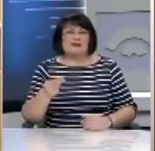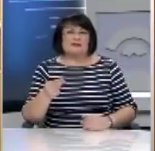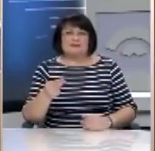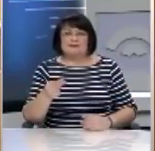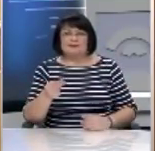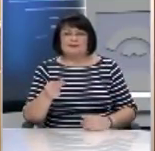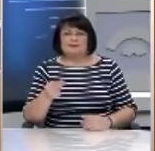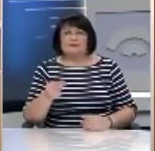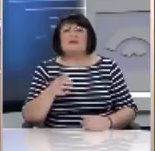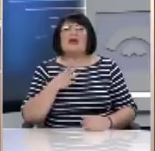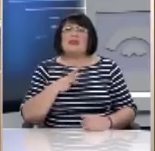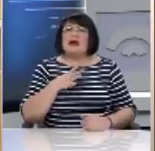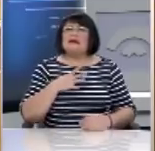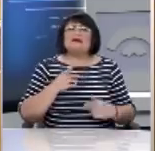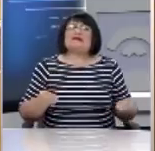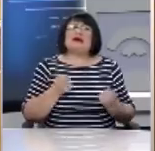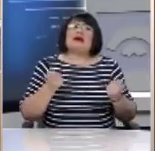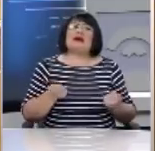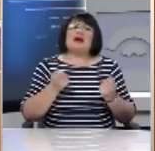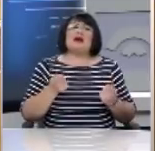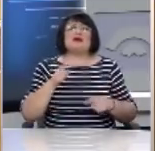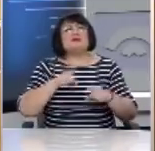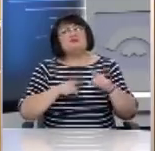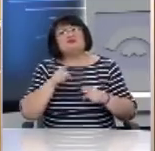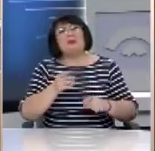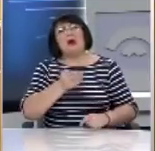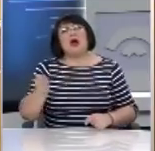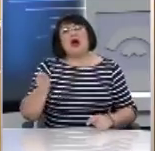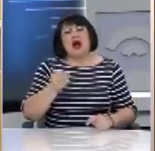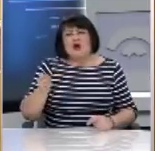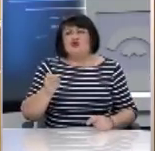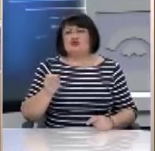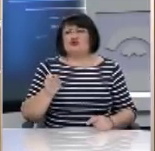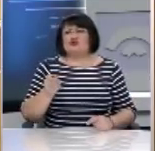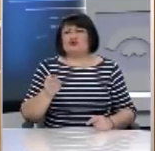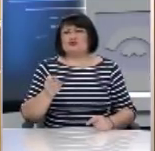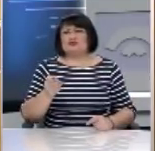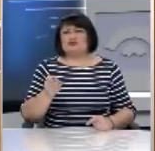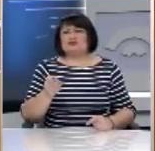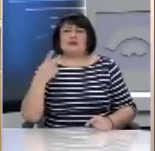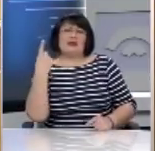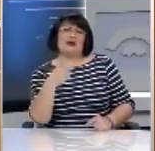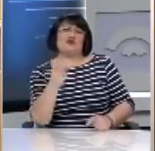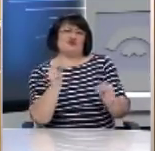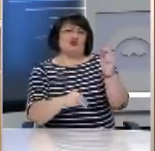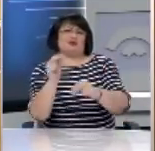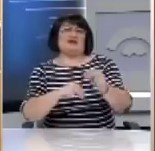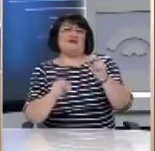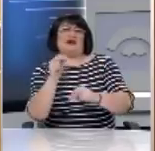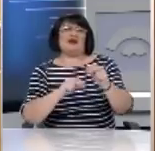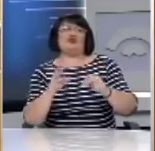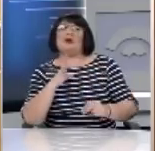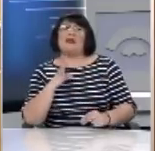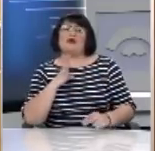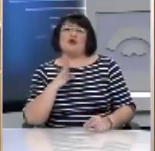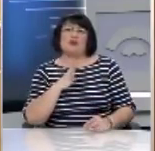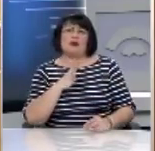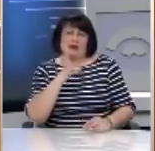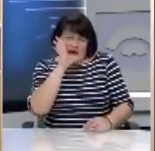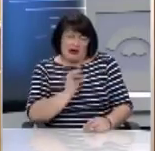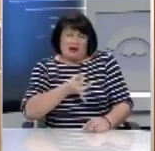προκειμένου να ικανοποιήσετε κάποιους ακραίους, κάποιους, όχι, το μεγάλο μέρος των ψηφοφόρων σας και της κοινής γνώμης δυστυχώς, θέλω να